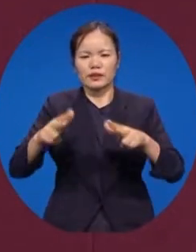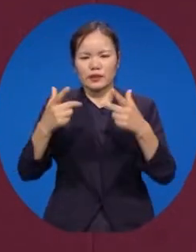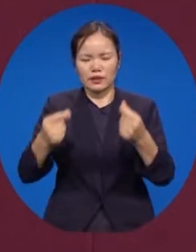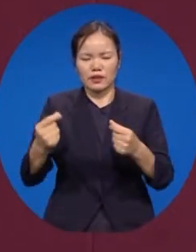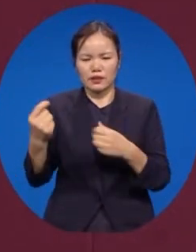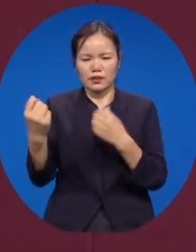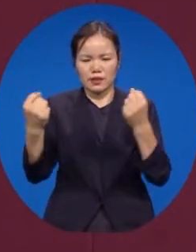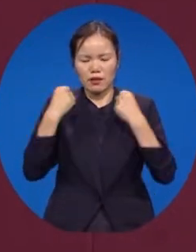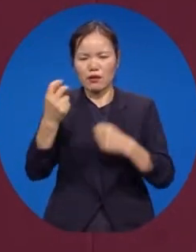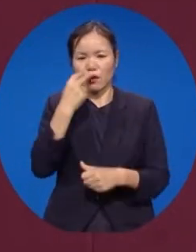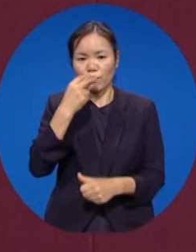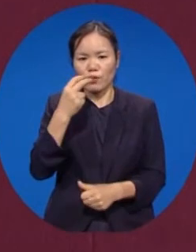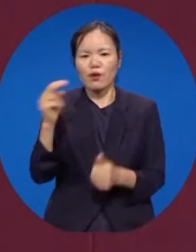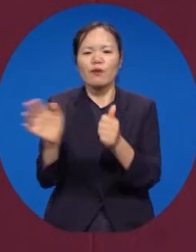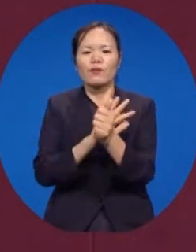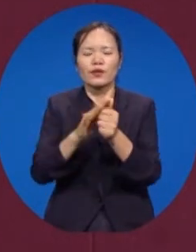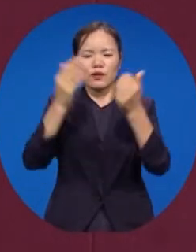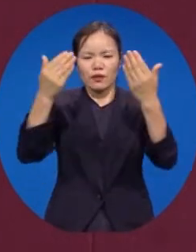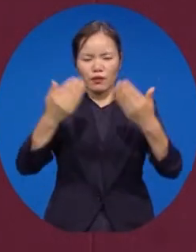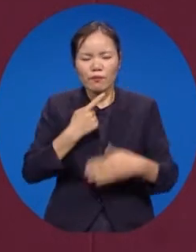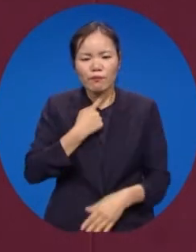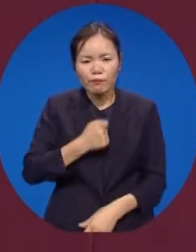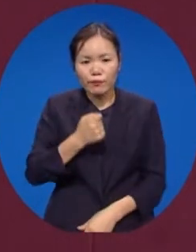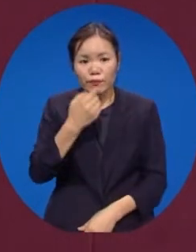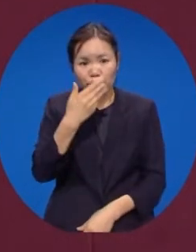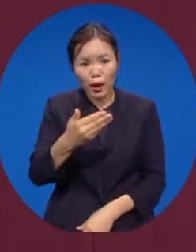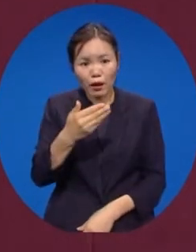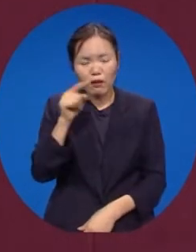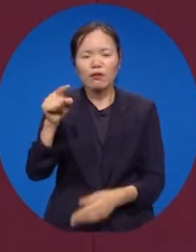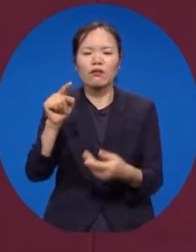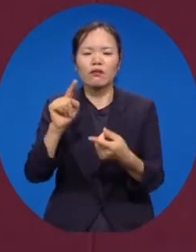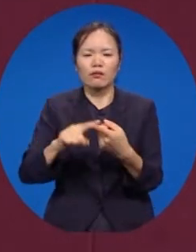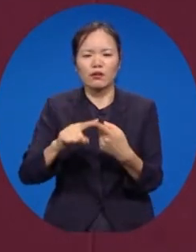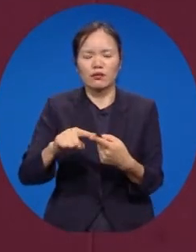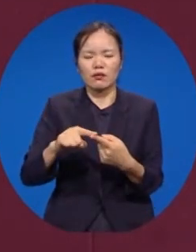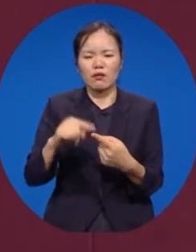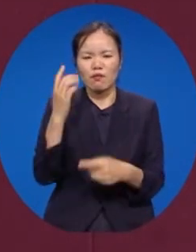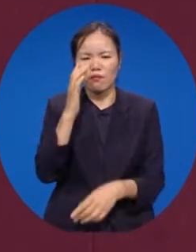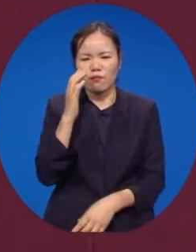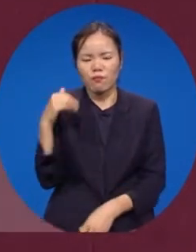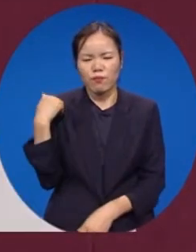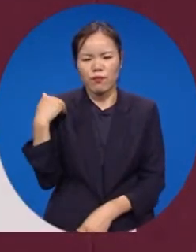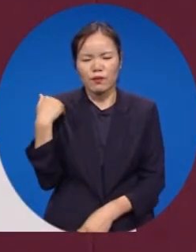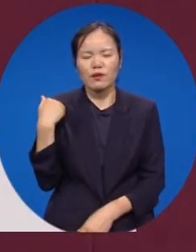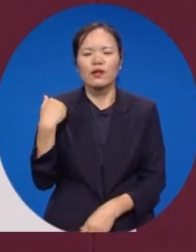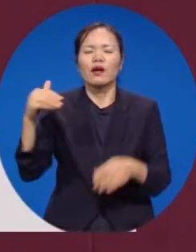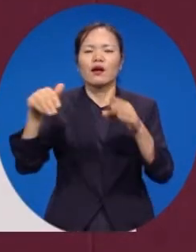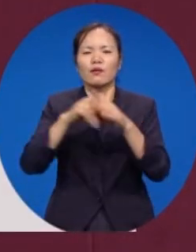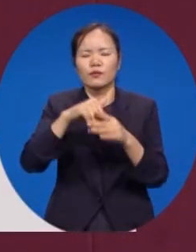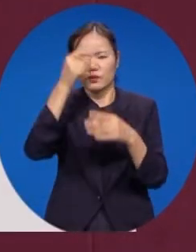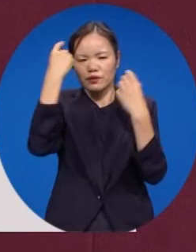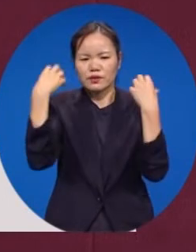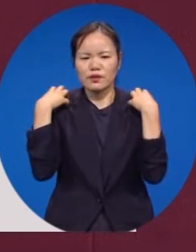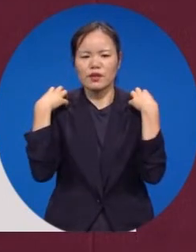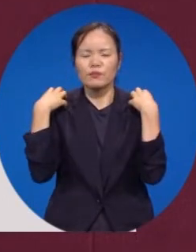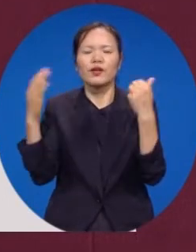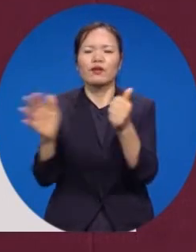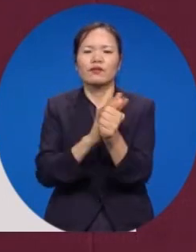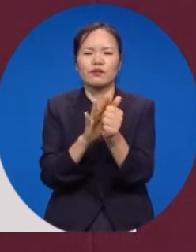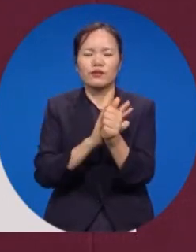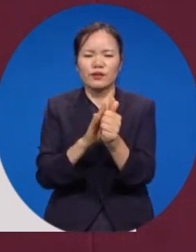혜택을 누릴 수 있을지도 불투명합니다. 문재인 케어의 의료보장성